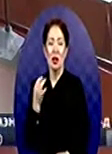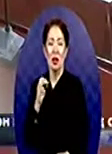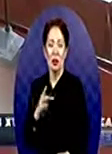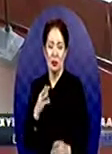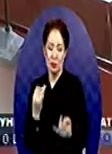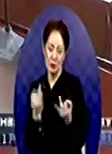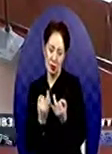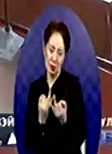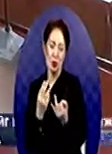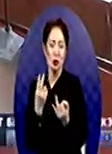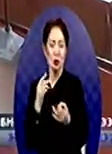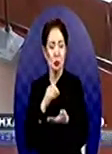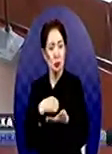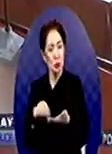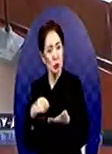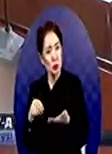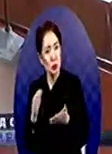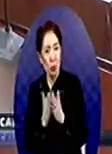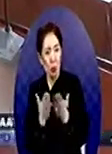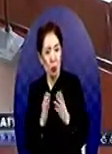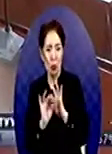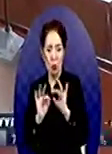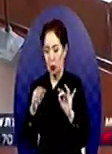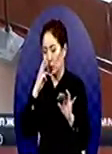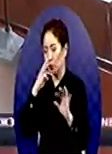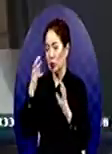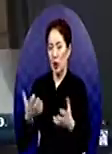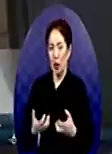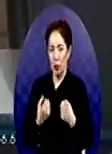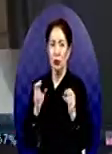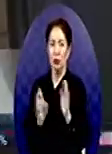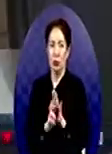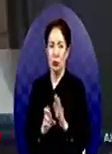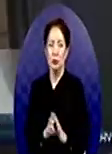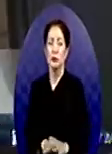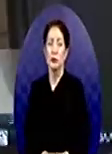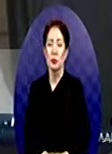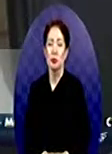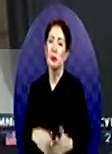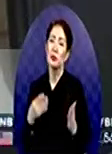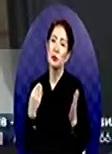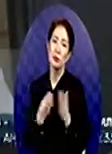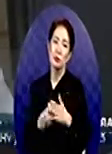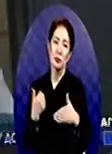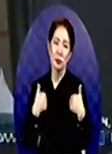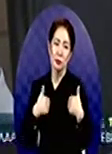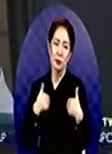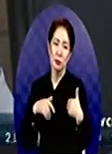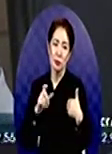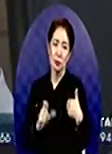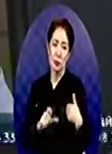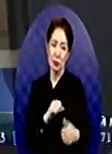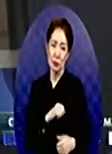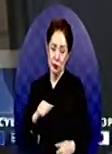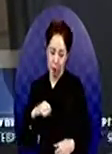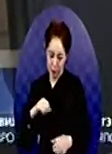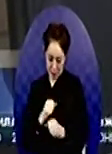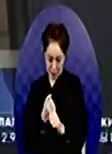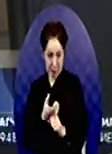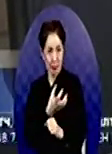боловсруулын салбартай холбоотой бүх мэдээллийг авч болно. Багш жишээлбэл өөрийн хариуцдаг судлагтхуун дээрээ